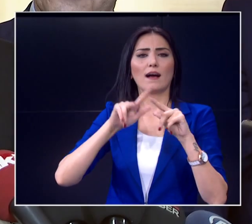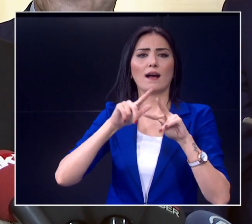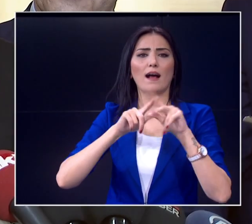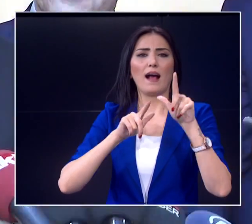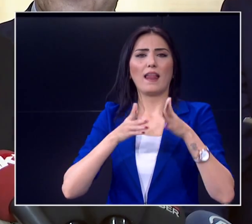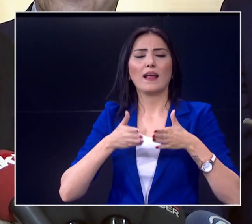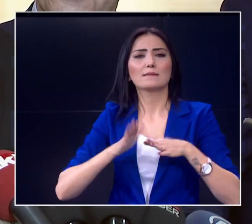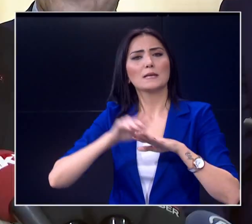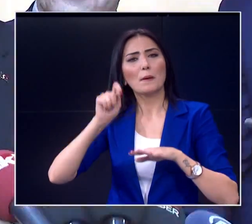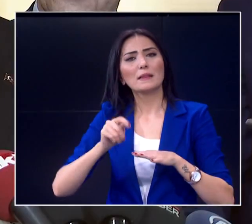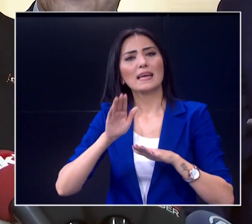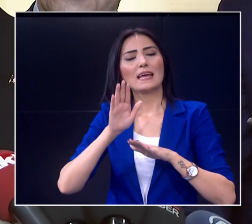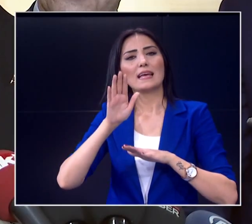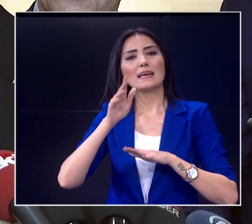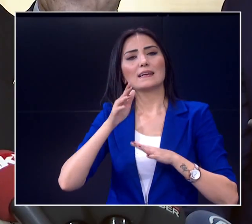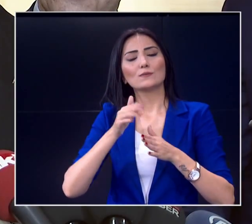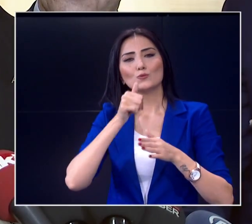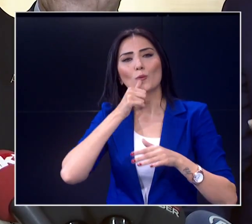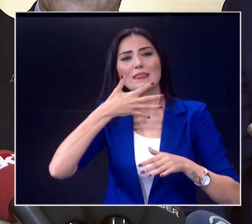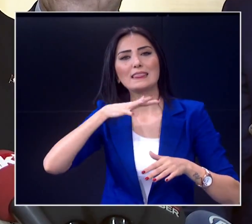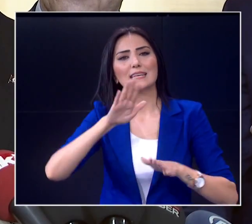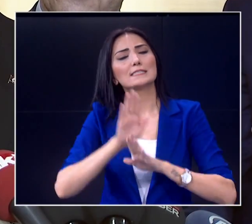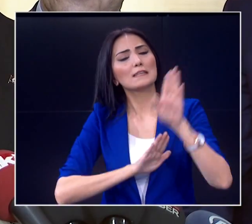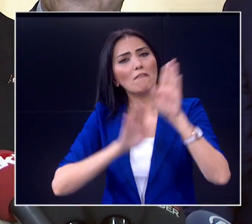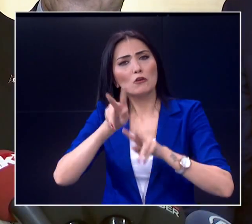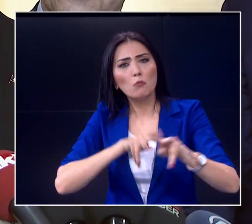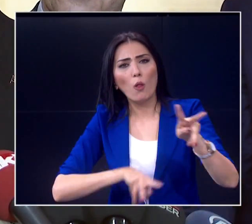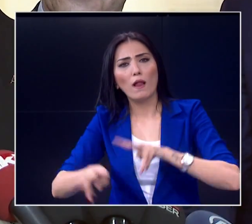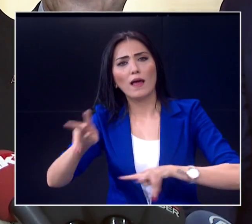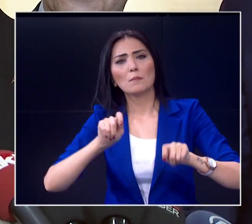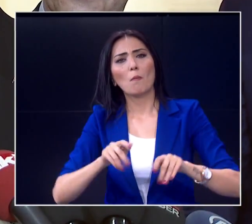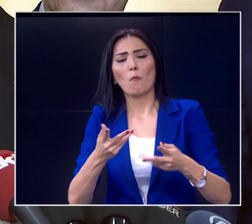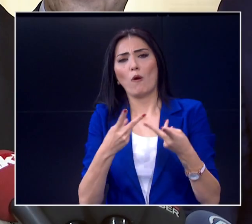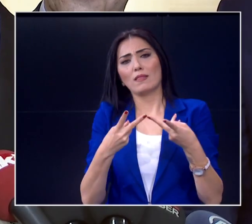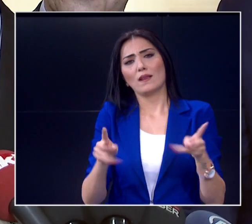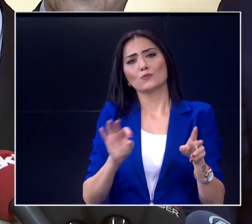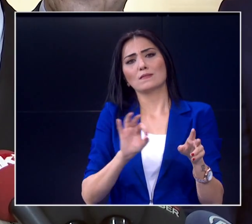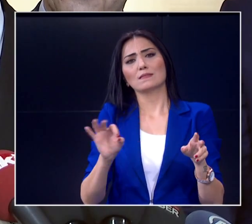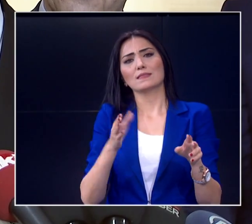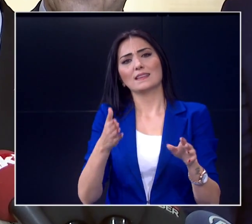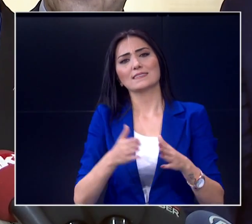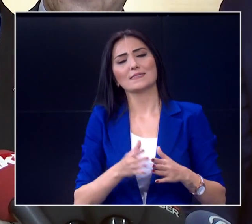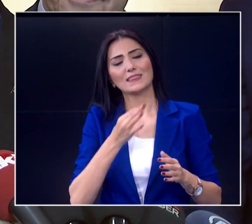da deniz trafiğini yönlendirebilir. Olay bu kadar açık ve nettir.